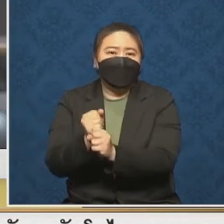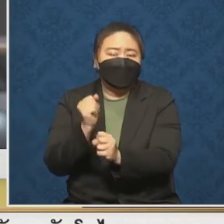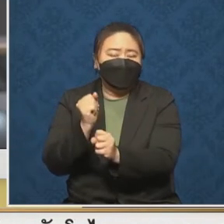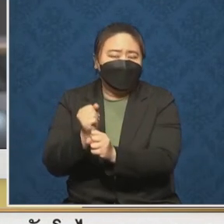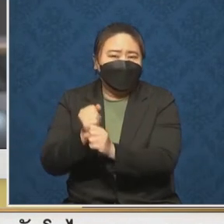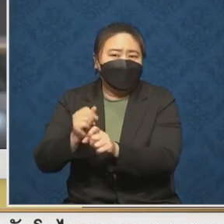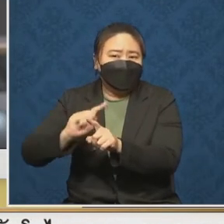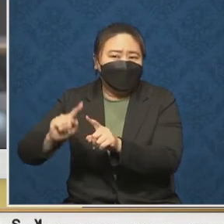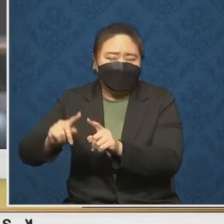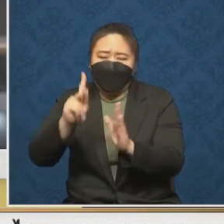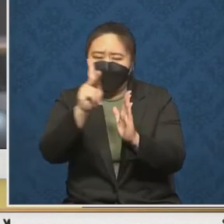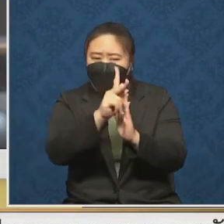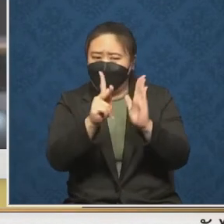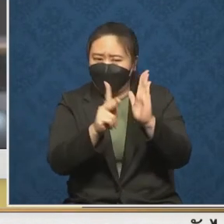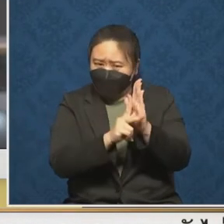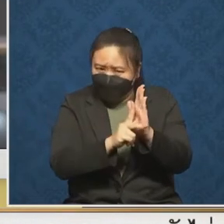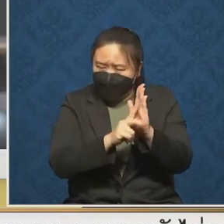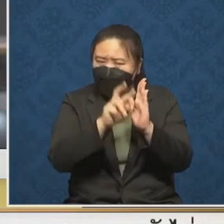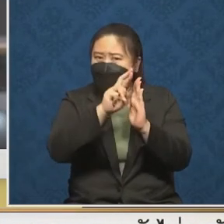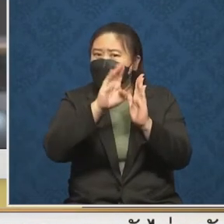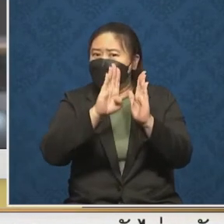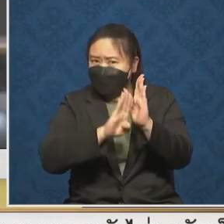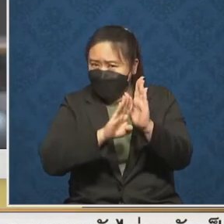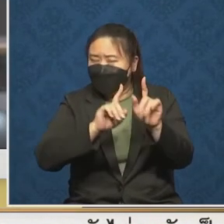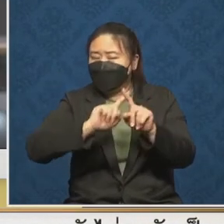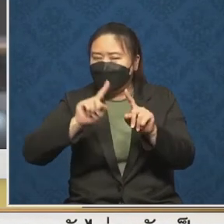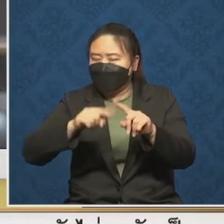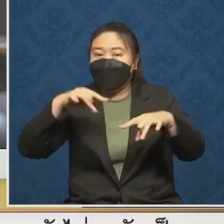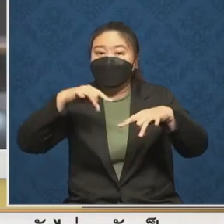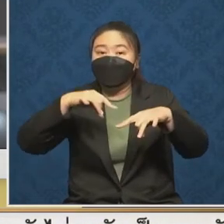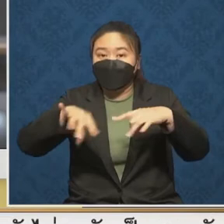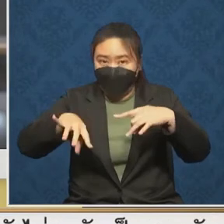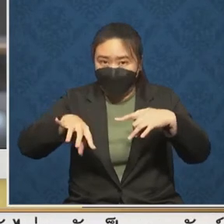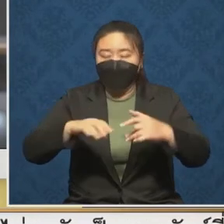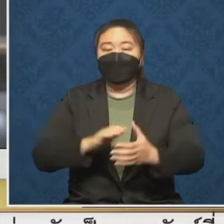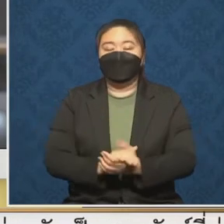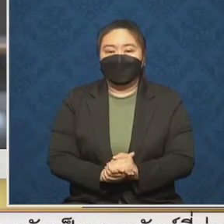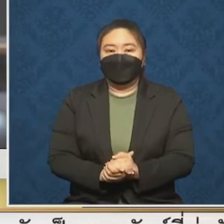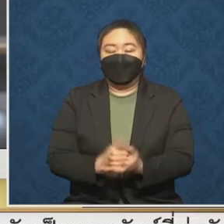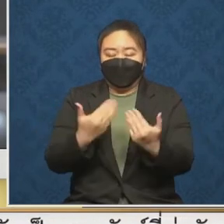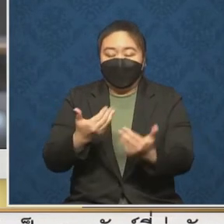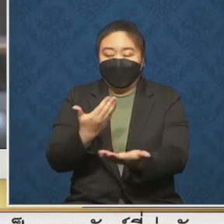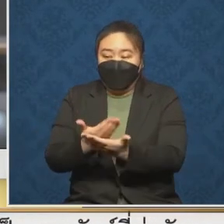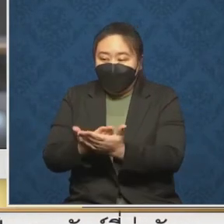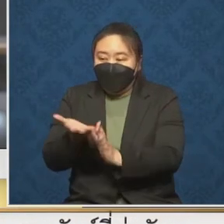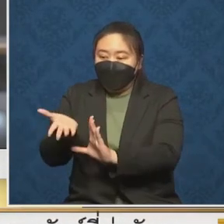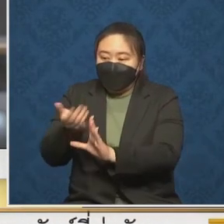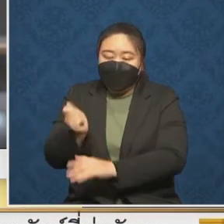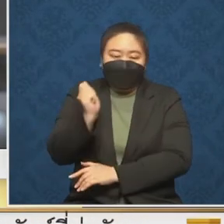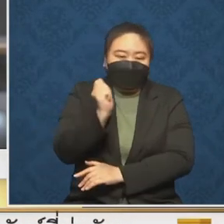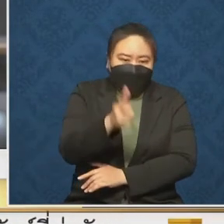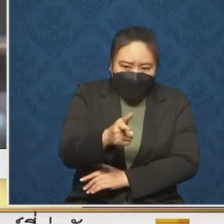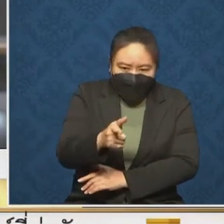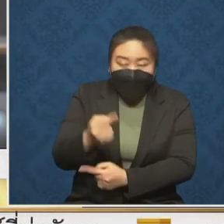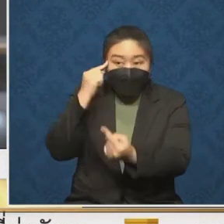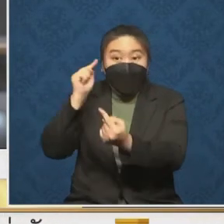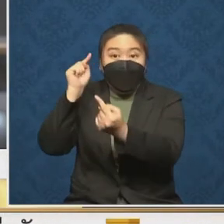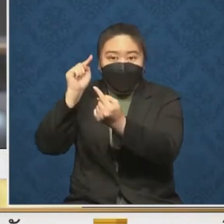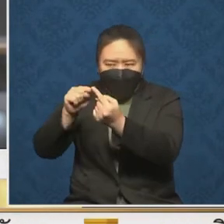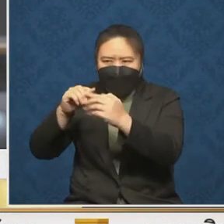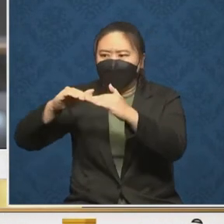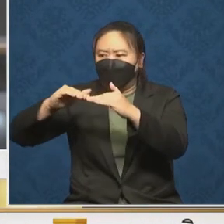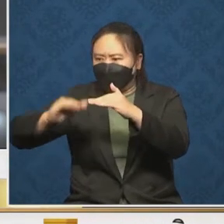ปตามกฎหมายระเบียบข้อบังคับและผลของการเบิกจ่ายต่ำกว่าเป้าทั้งผู้ตรวจส